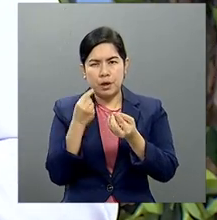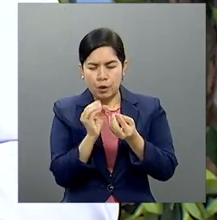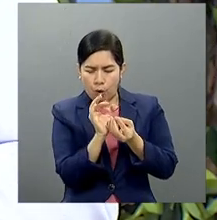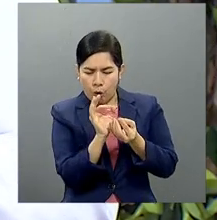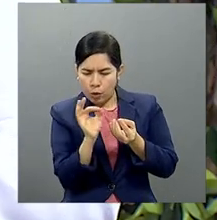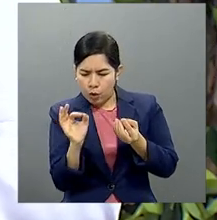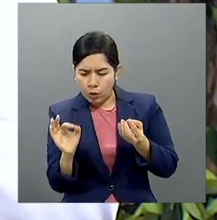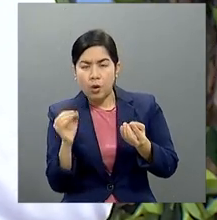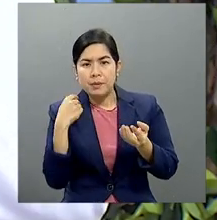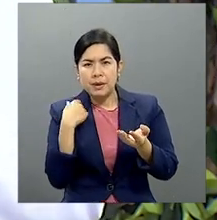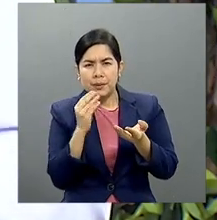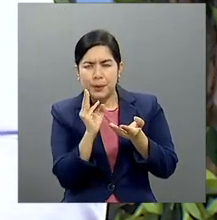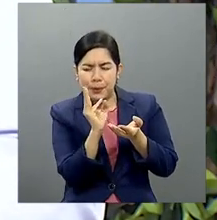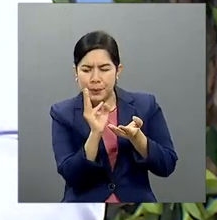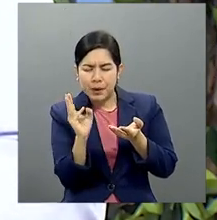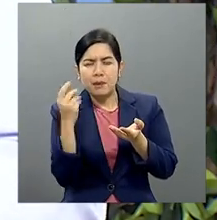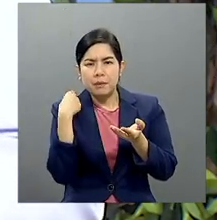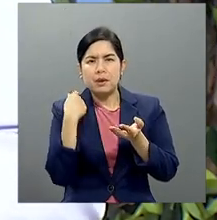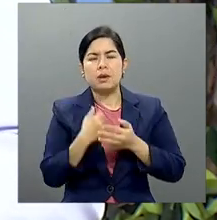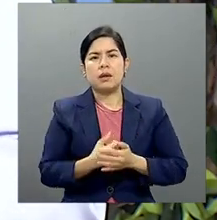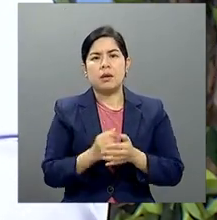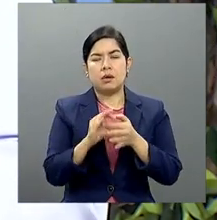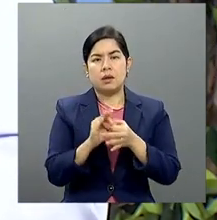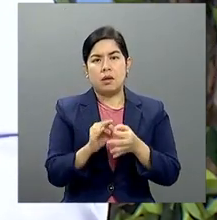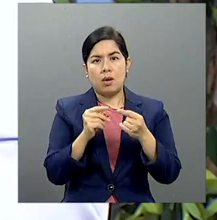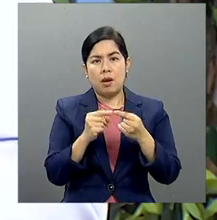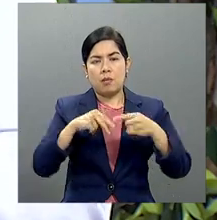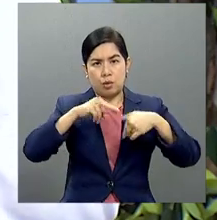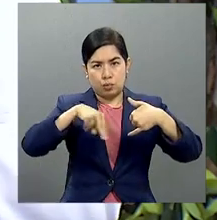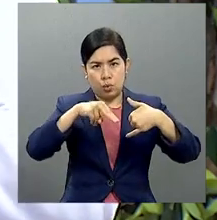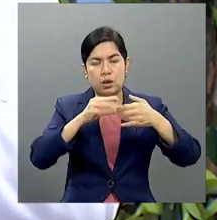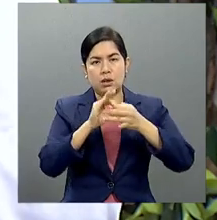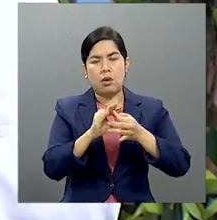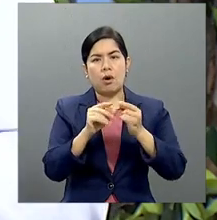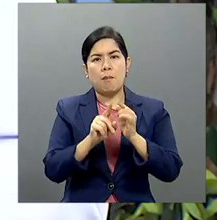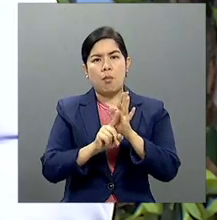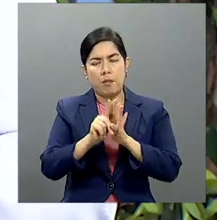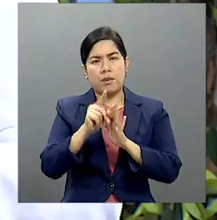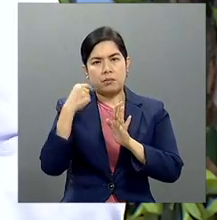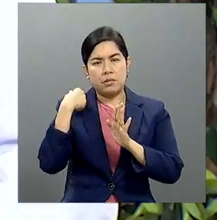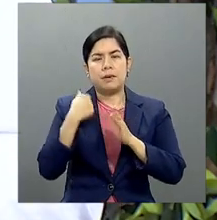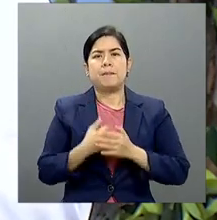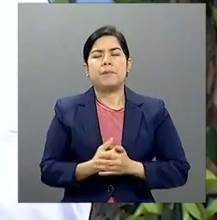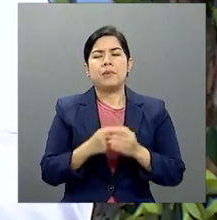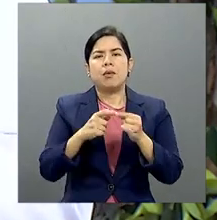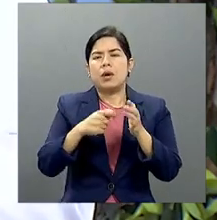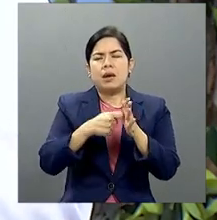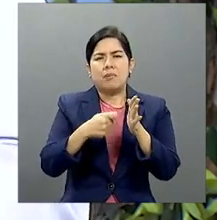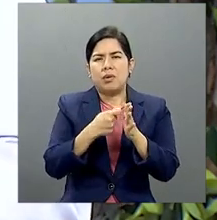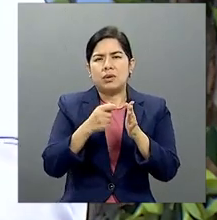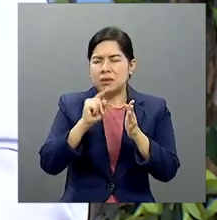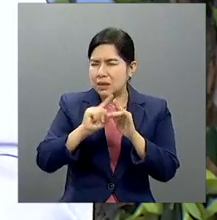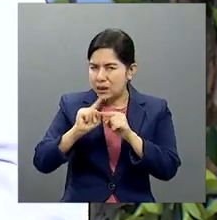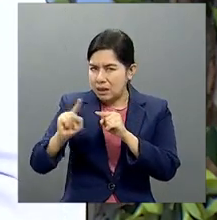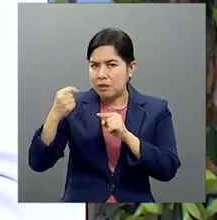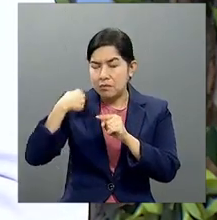ล็กลงนะครับรวมถึงการตรวจคัดกรองเรื่องการวัดความดันโลหิตสูงนะครับซึ่งสาเหตุเหล่านี้เนี่ยก็จะส่งผลที่อาจจะตร